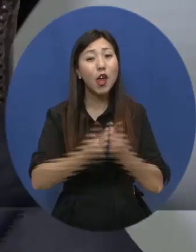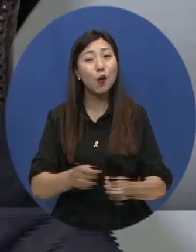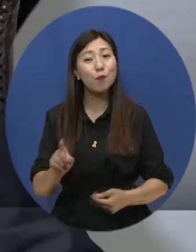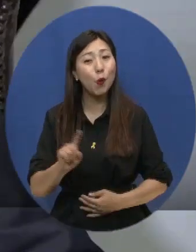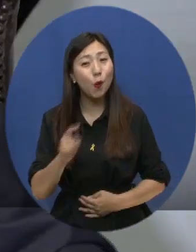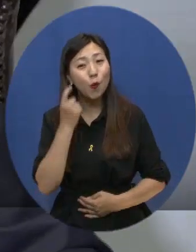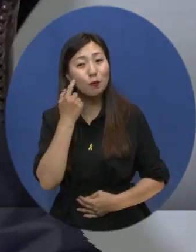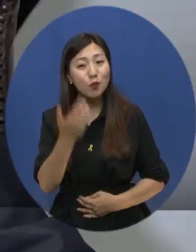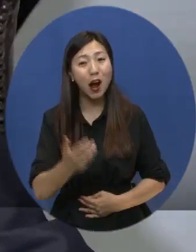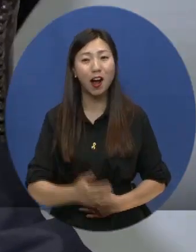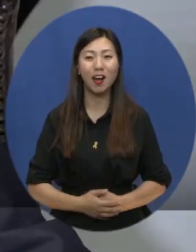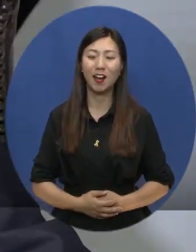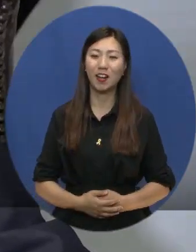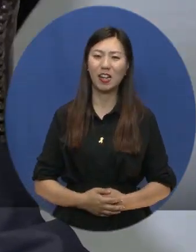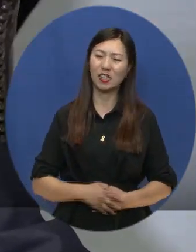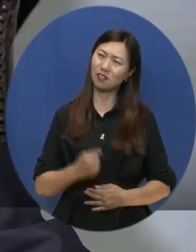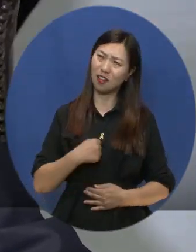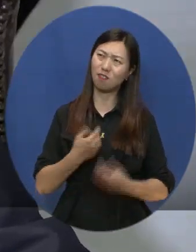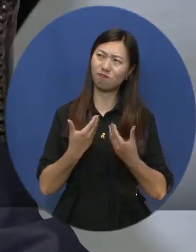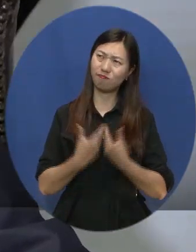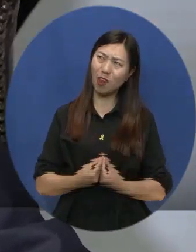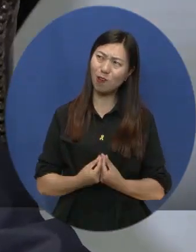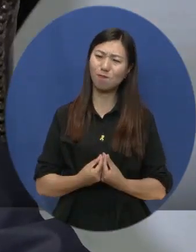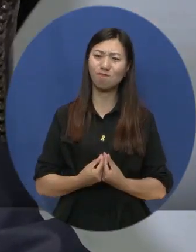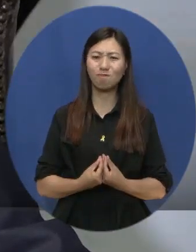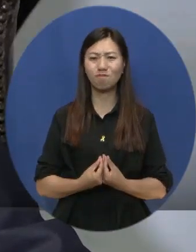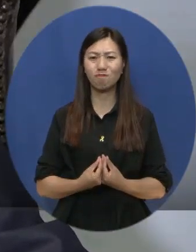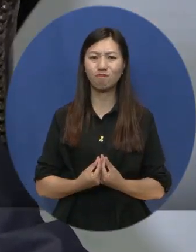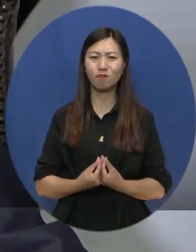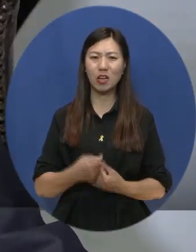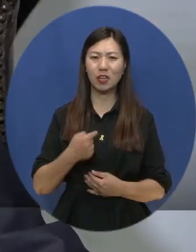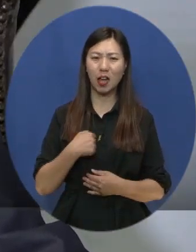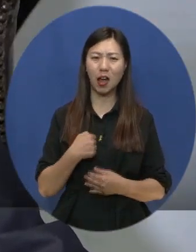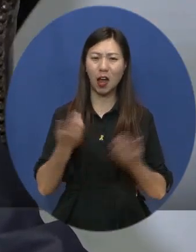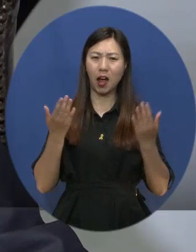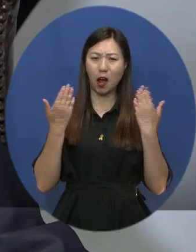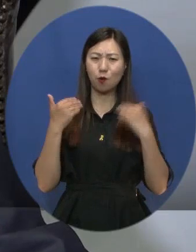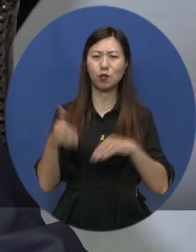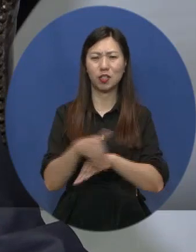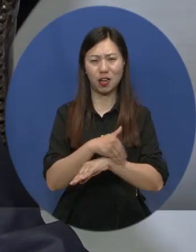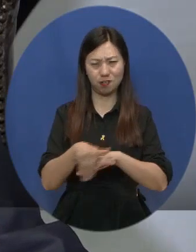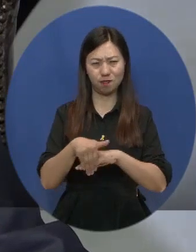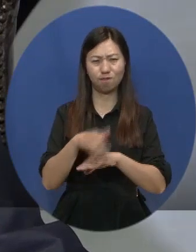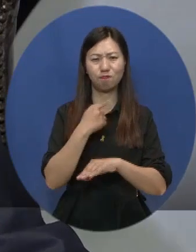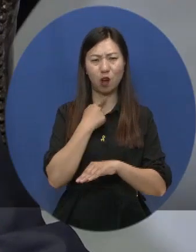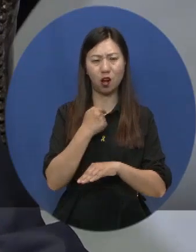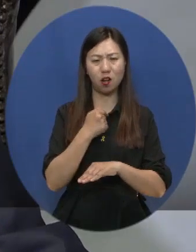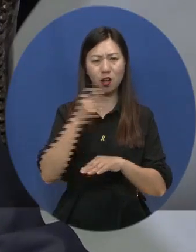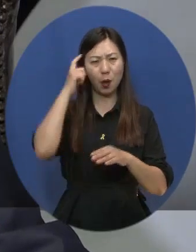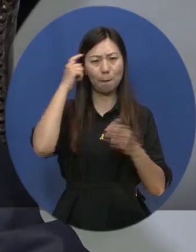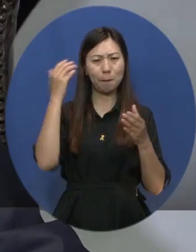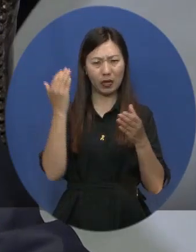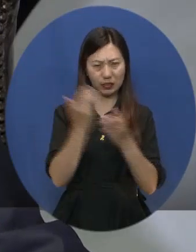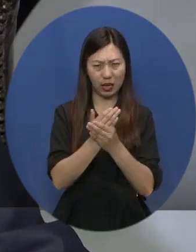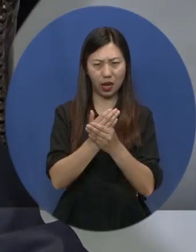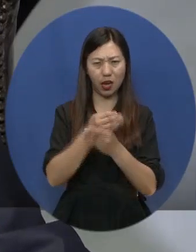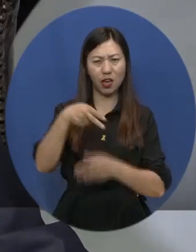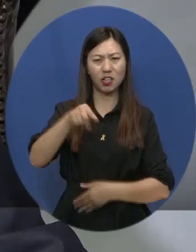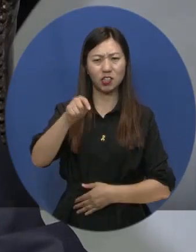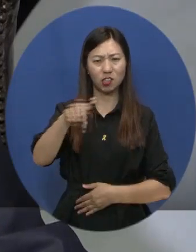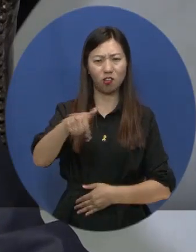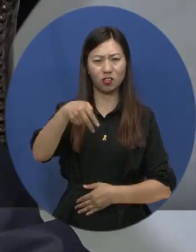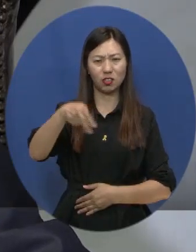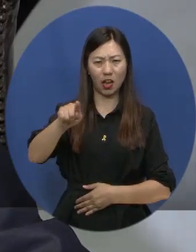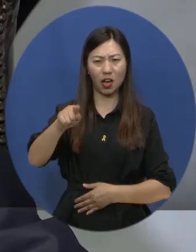충돌이? 예를 좀 들면 나는 학교 다니던 거 대학원 석박사과정 그걸 마쳐야